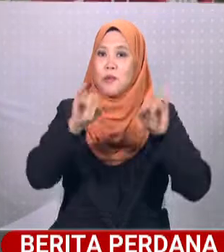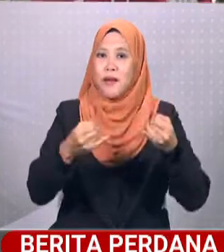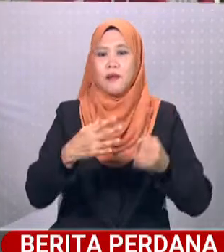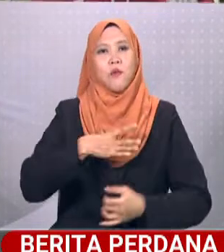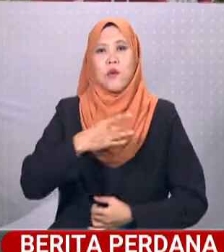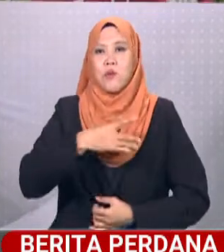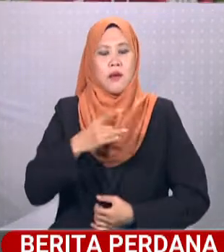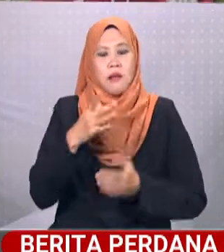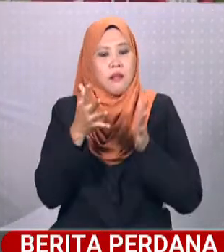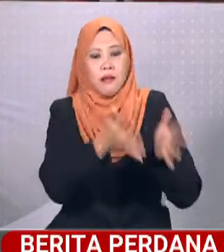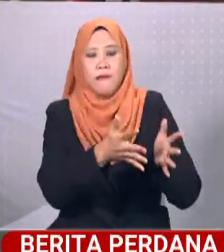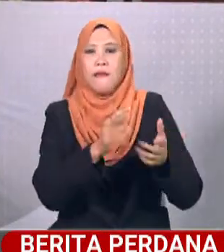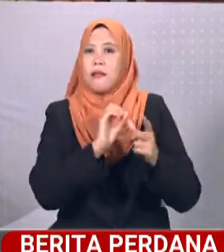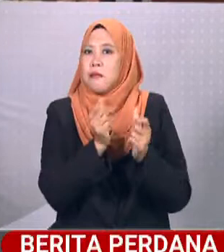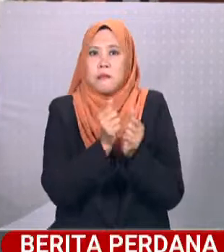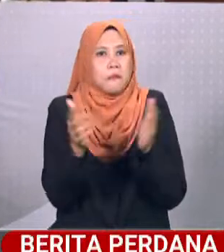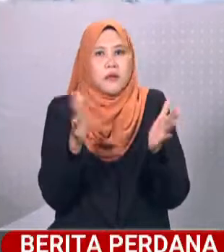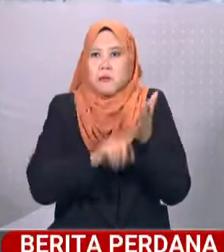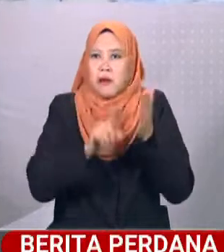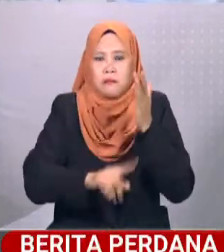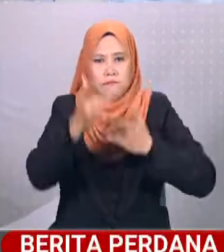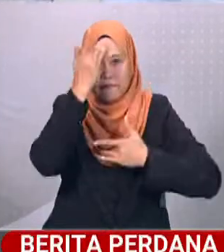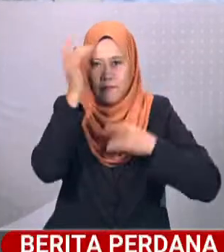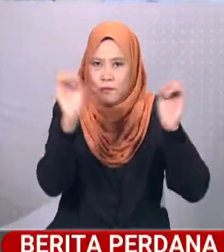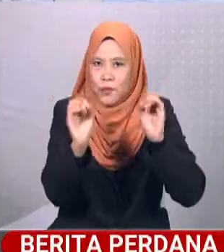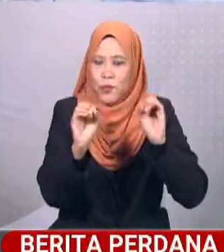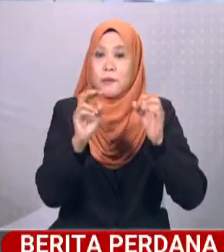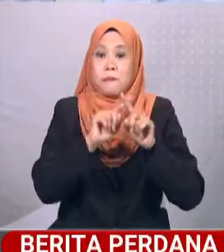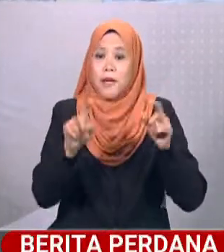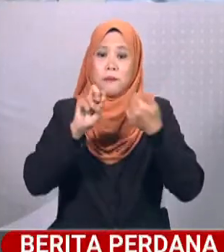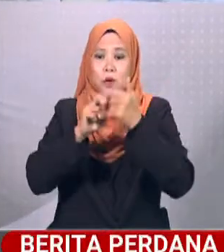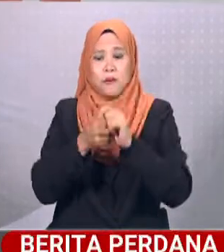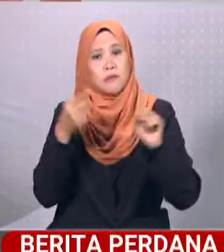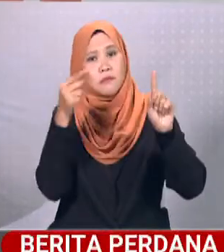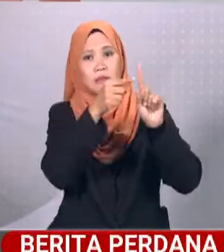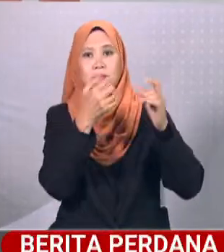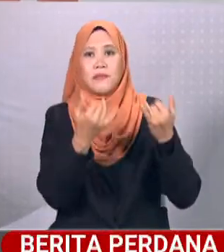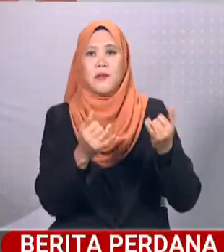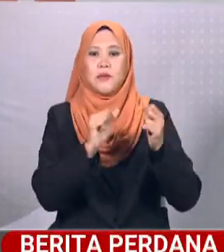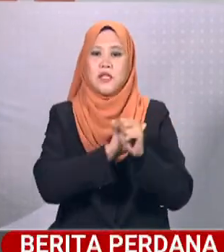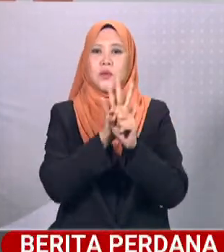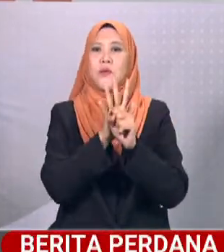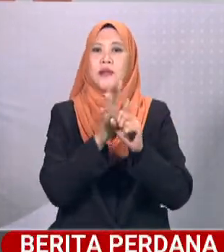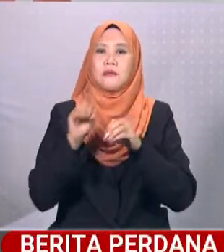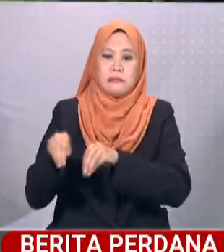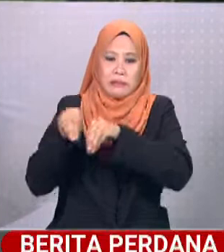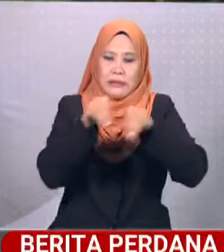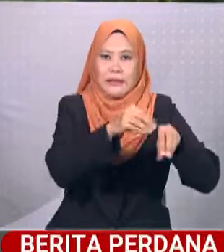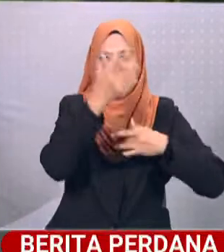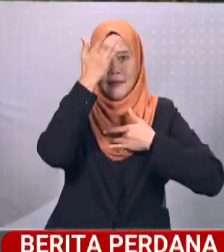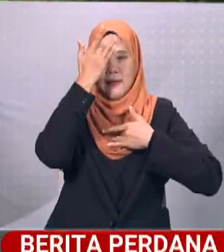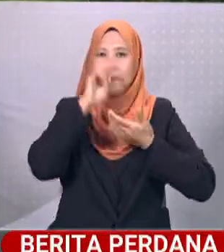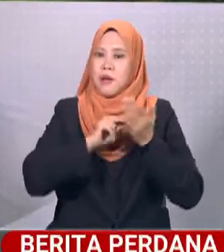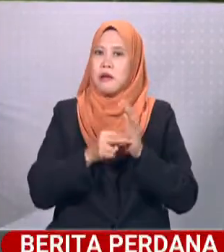sengaja tanpa sebarang keuzuran. Dalam isu COVID-19, ia satu wabak penyakit berjangkit dan bersifat